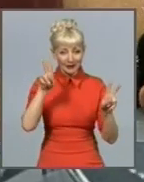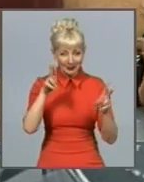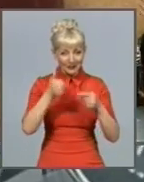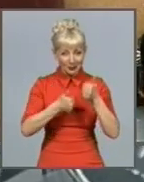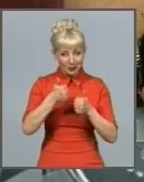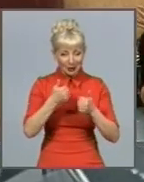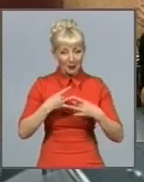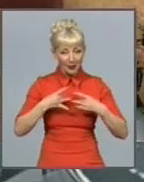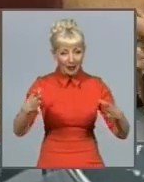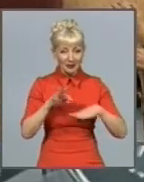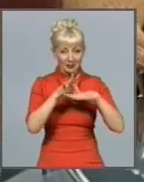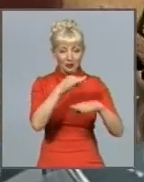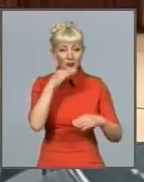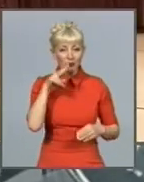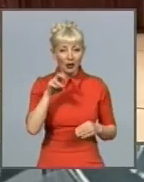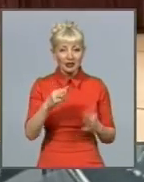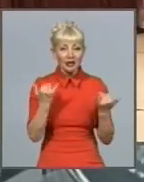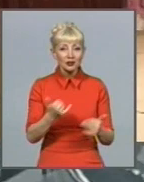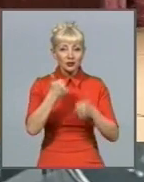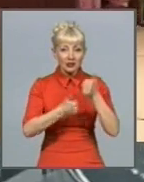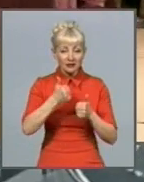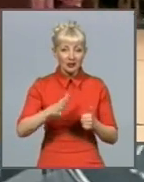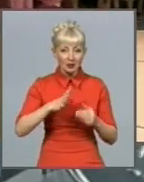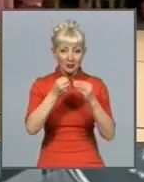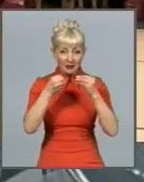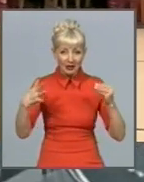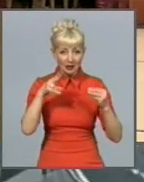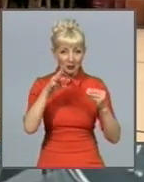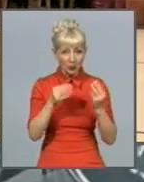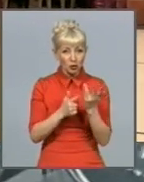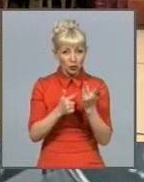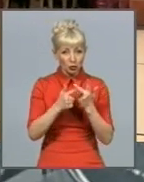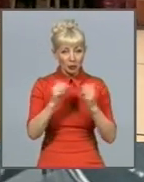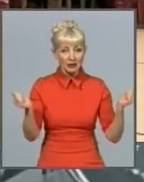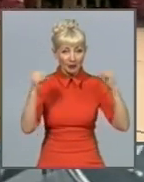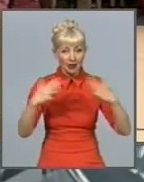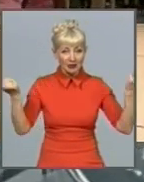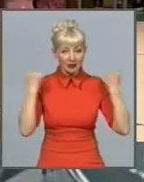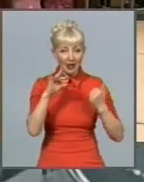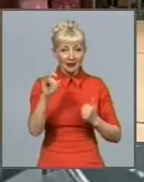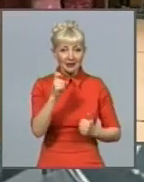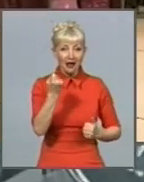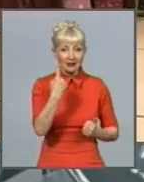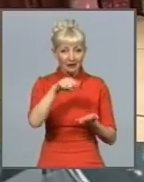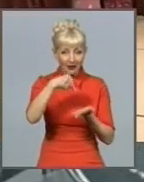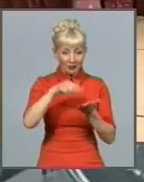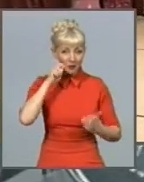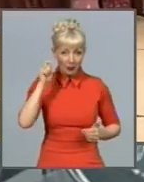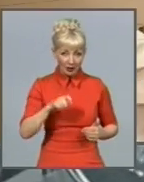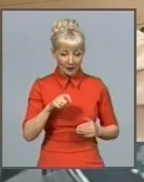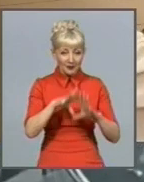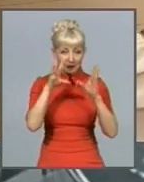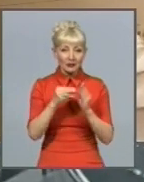лет. Нынешние соревнования были 15-ми по счету и собрали спортсменок из 11 городов Украины. Всего 17